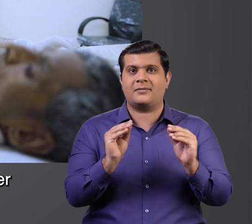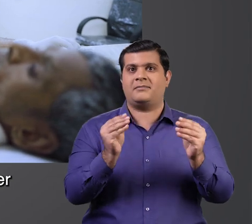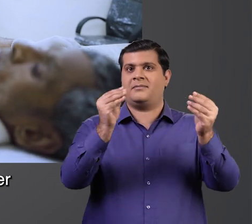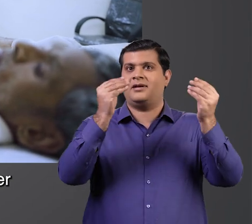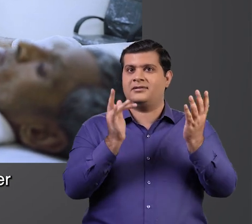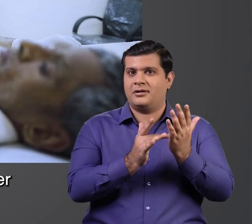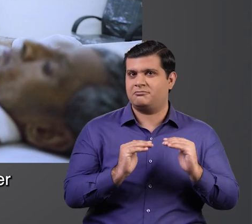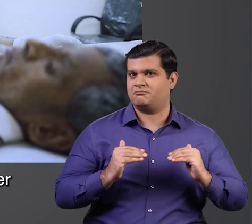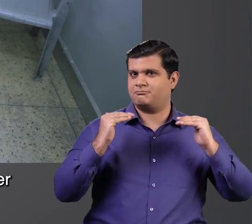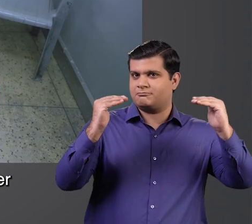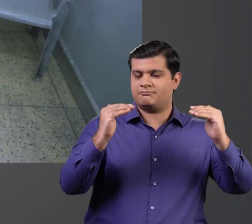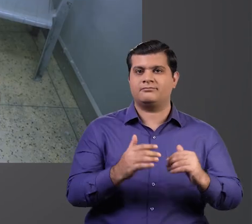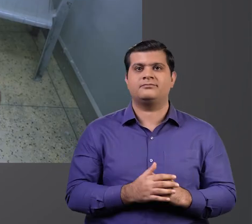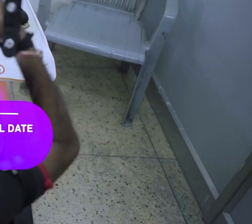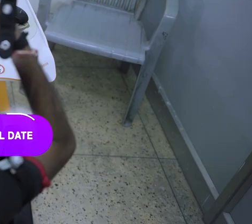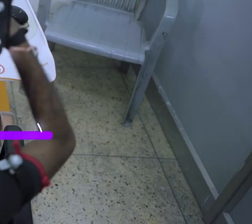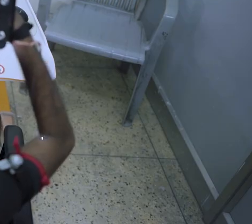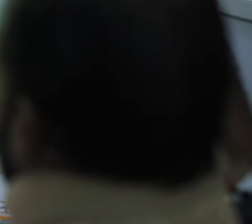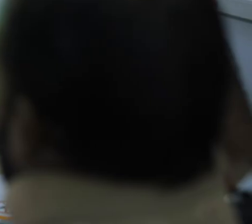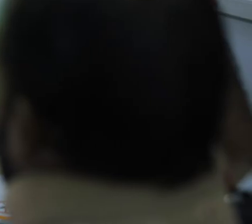भी उन्नत और आधुनिक बनाया है।